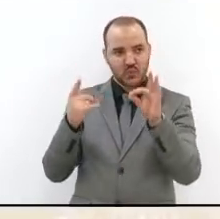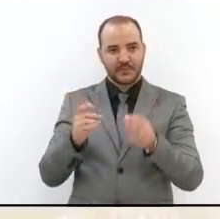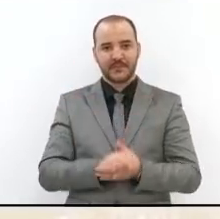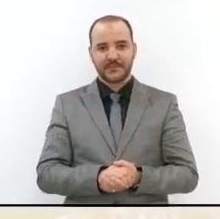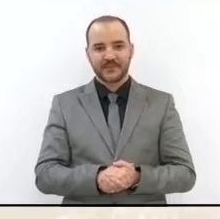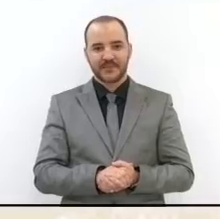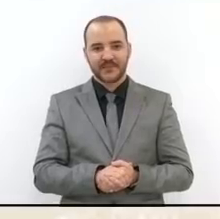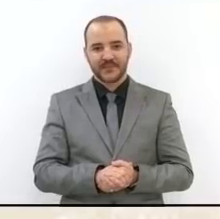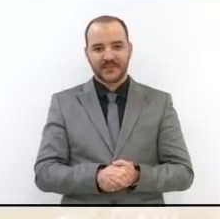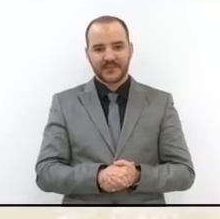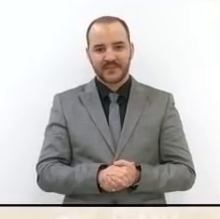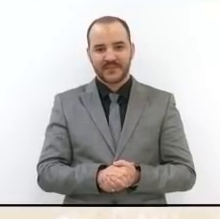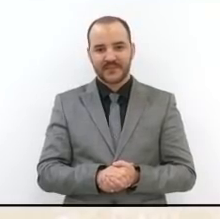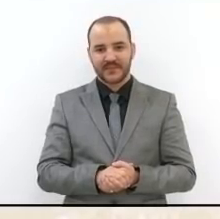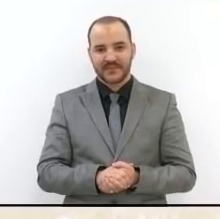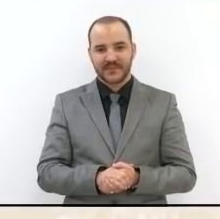نعم،